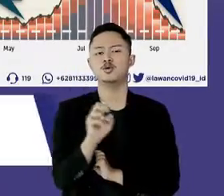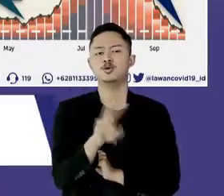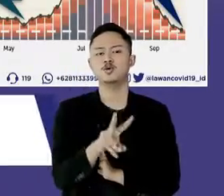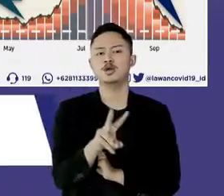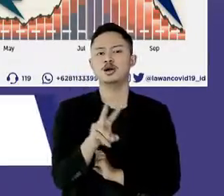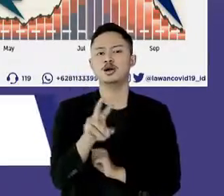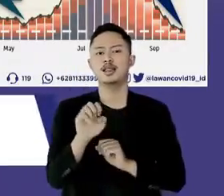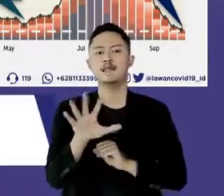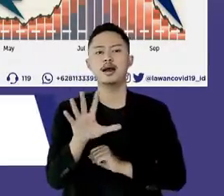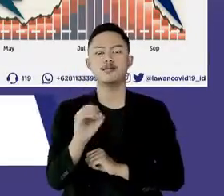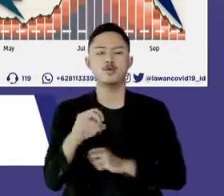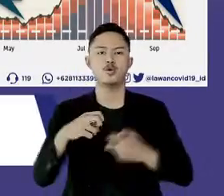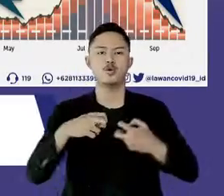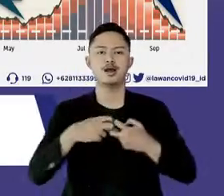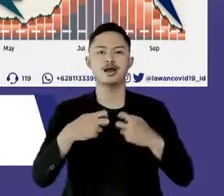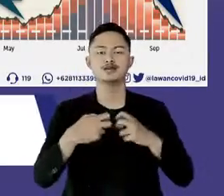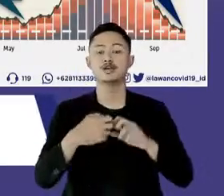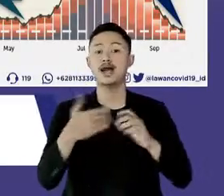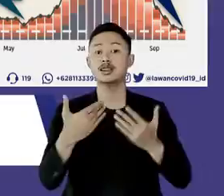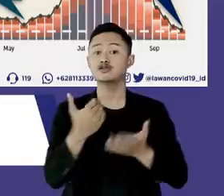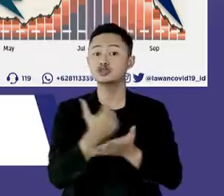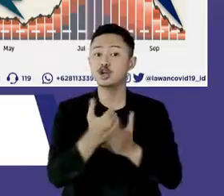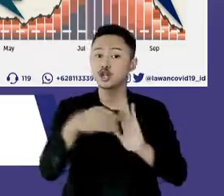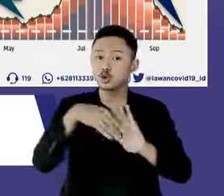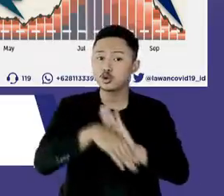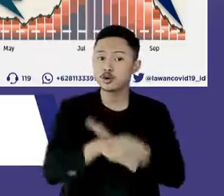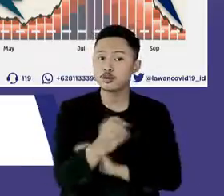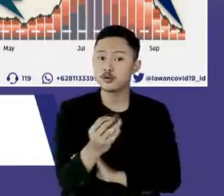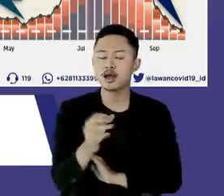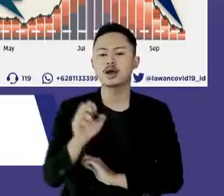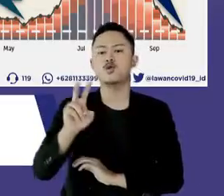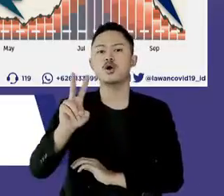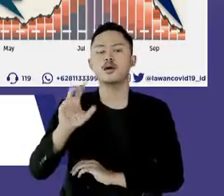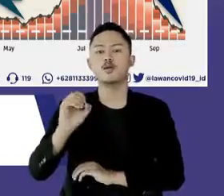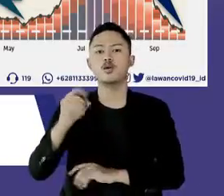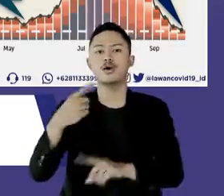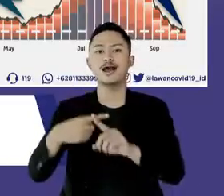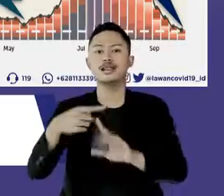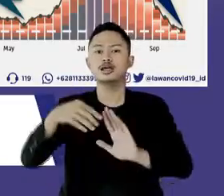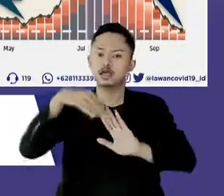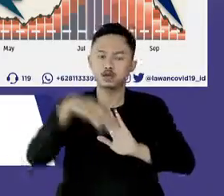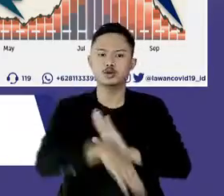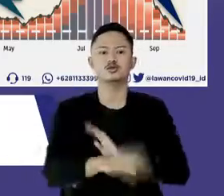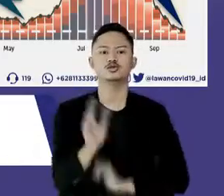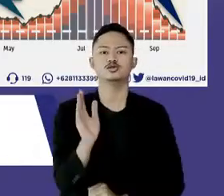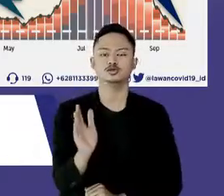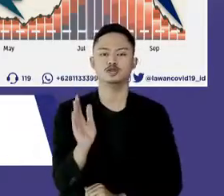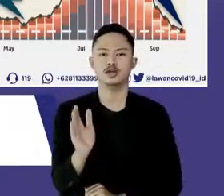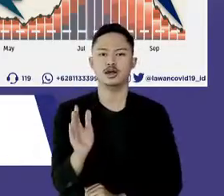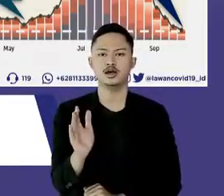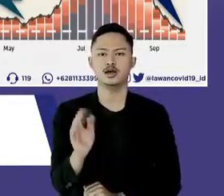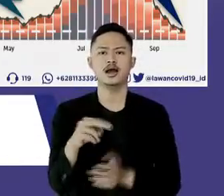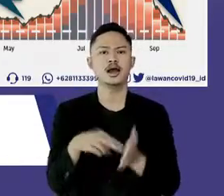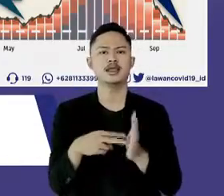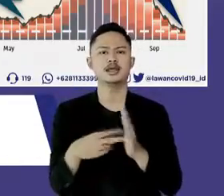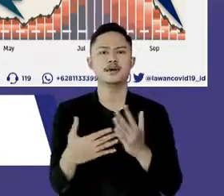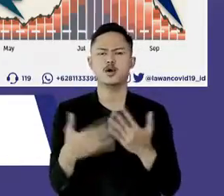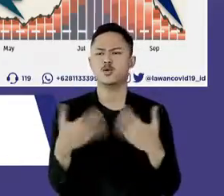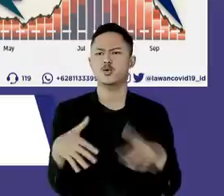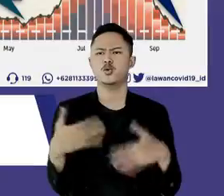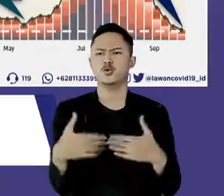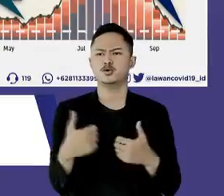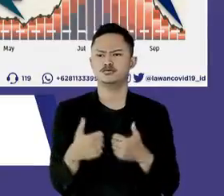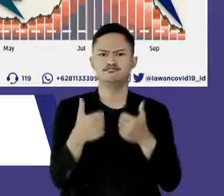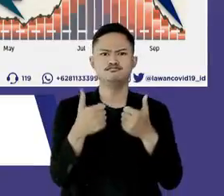17250 kasus atau telah turun 20 kali lipat dari puncak kedua ini adalah perkembangan yang sangat